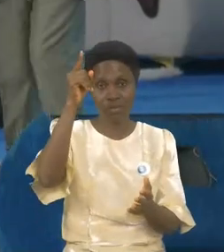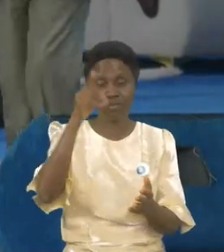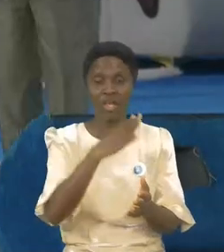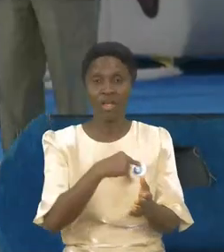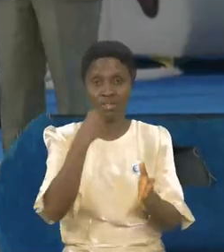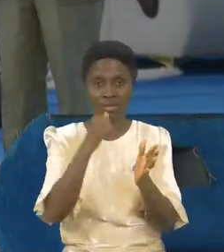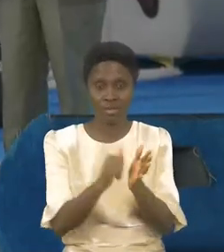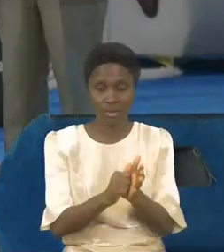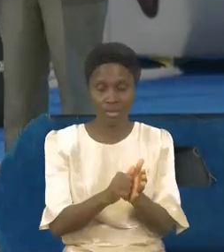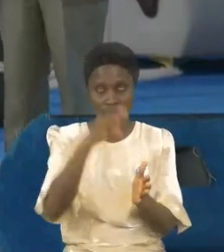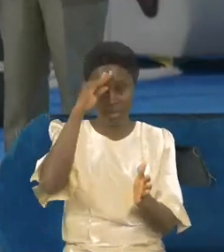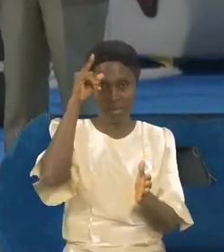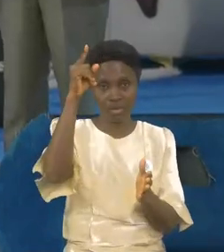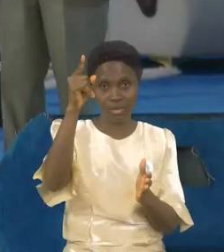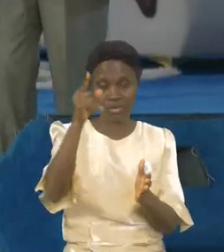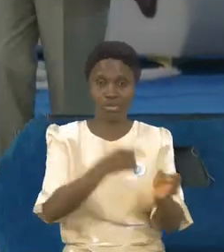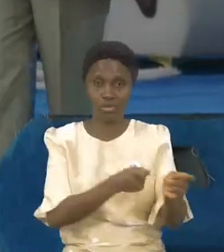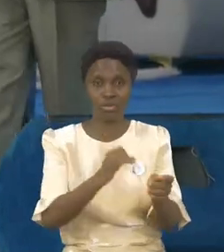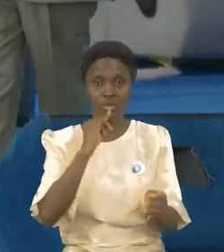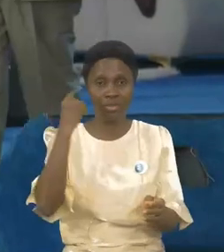Jésus-Christ est Seigneur. Et